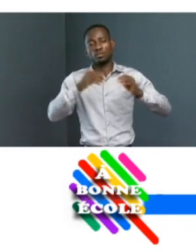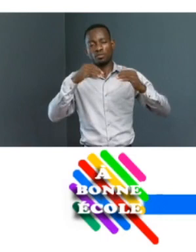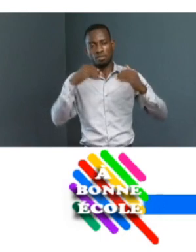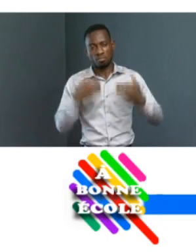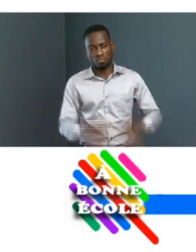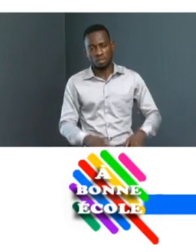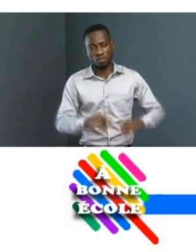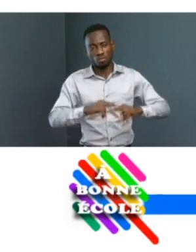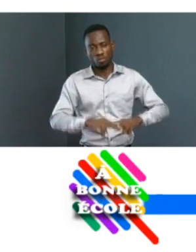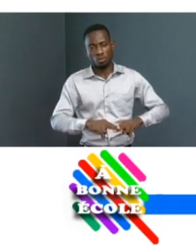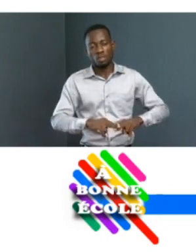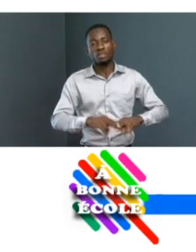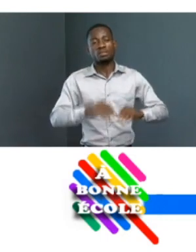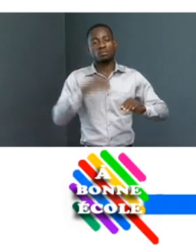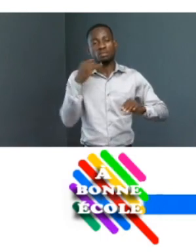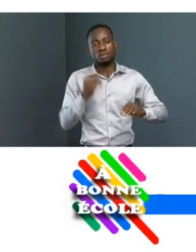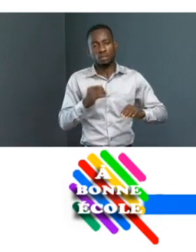ration ne varie pas.